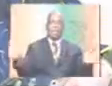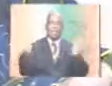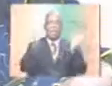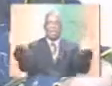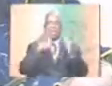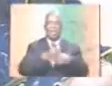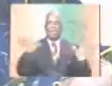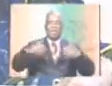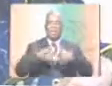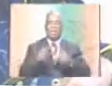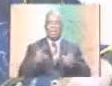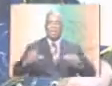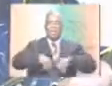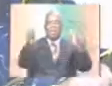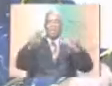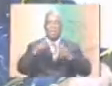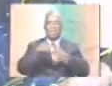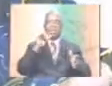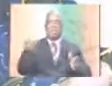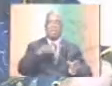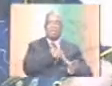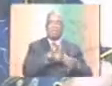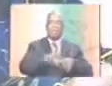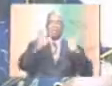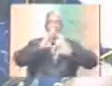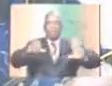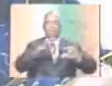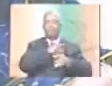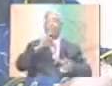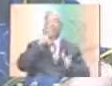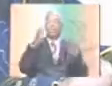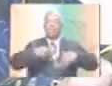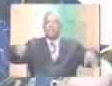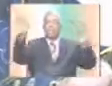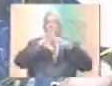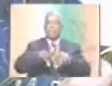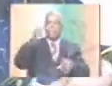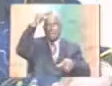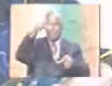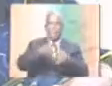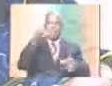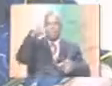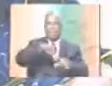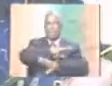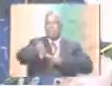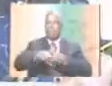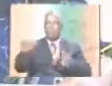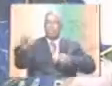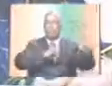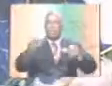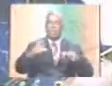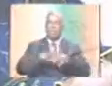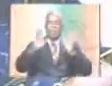à persévérer dans sa mission de paix. Il est bon de rappeler que toutes les actions de